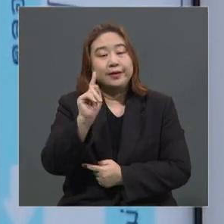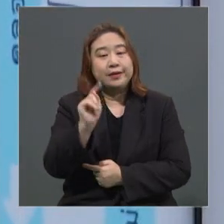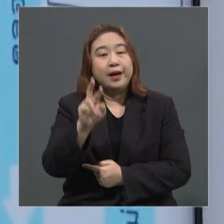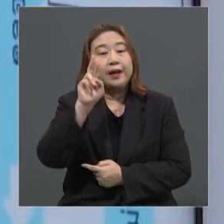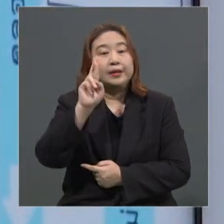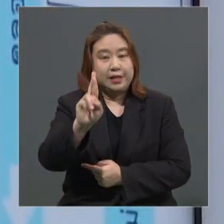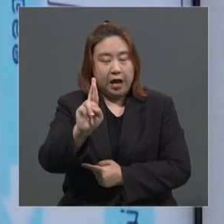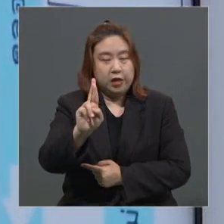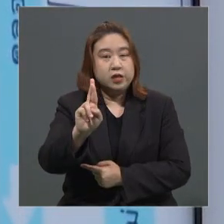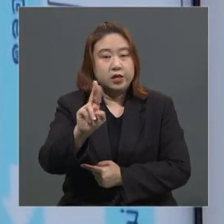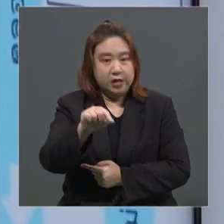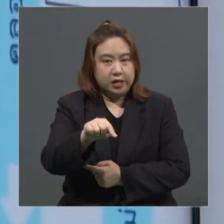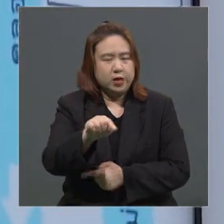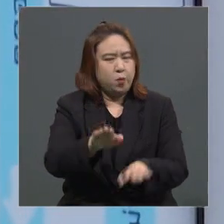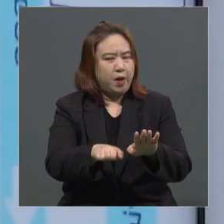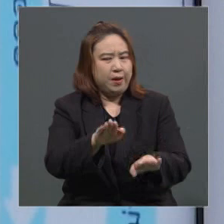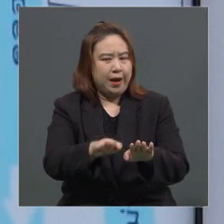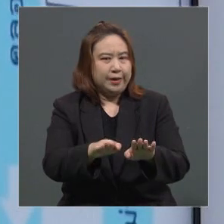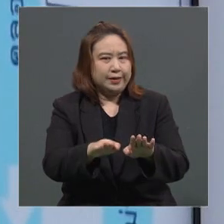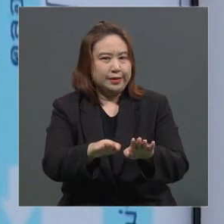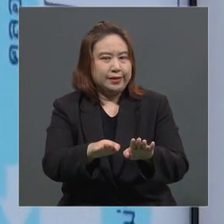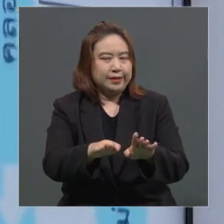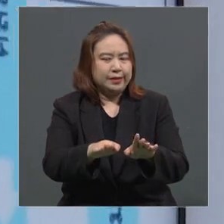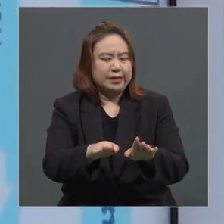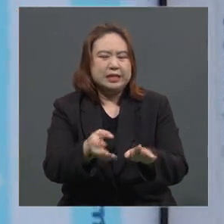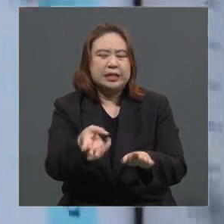องของน้ำเฉลี่ยที่บางไทรเนี่ยจะอยู่ประมาณสัก1ใน3ของลำน้ำเท่